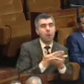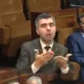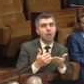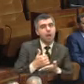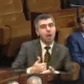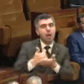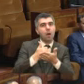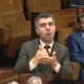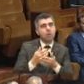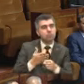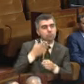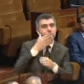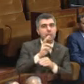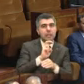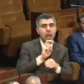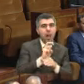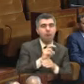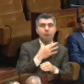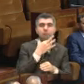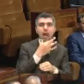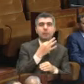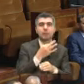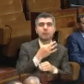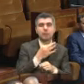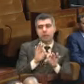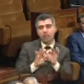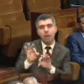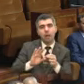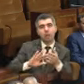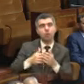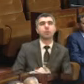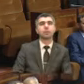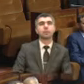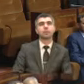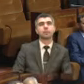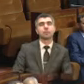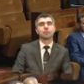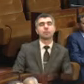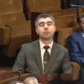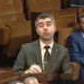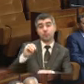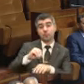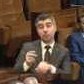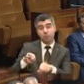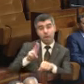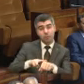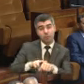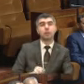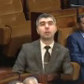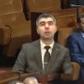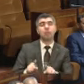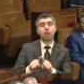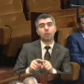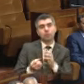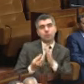الشباب للقروض وإنشاء المقاولات الصغرى والمتوسطة. كما نريد منكم إعادة النظر في